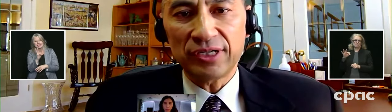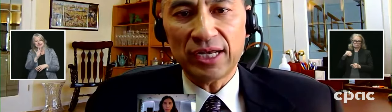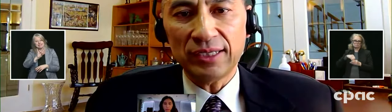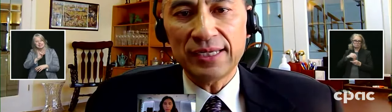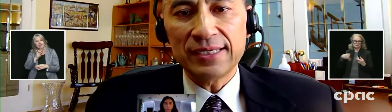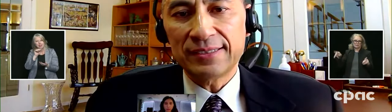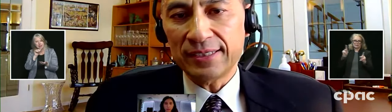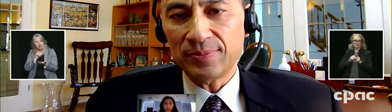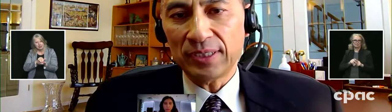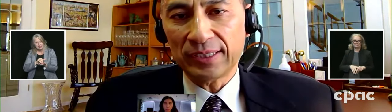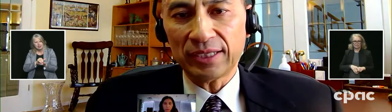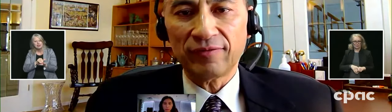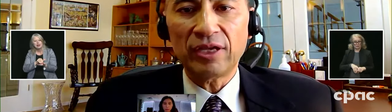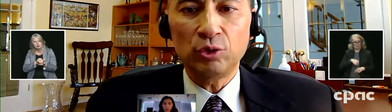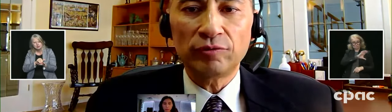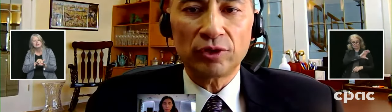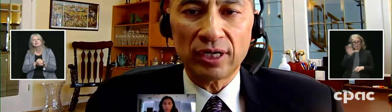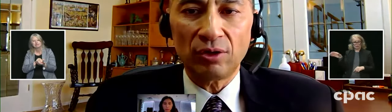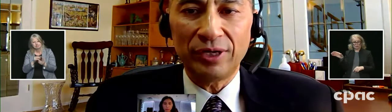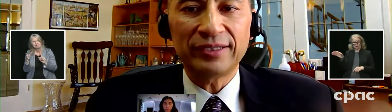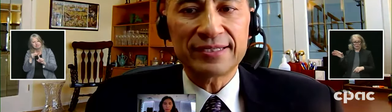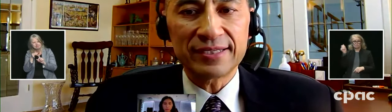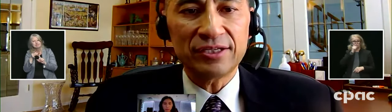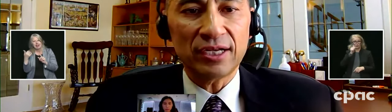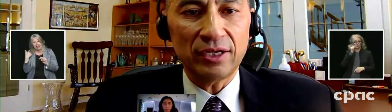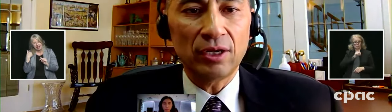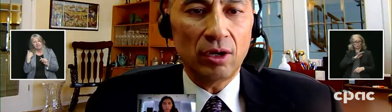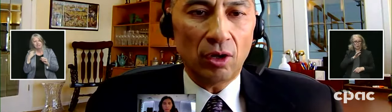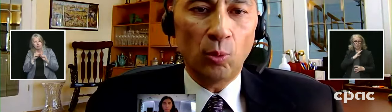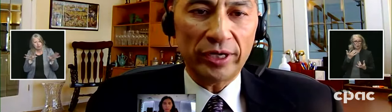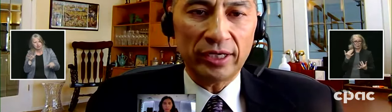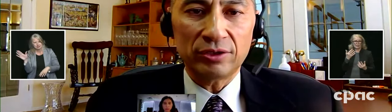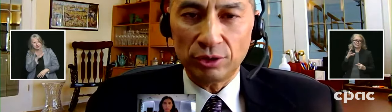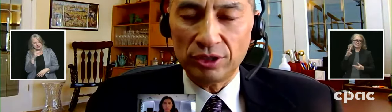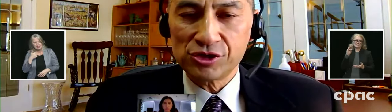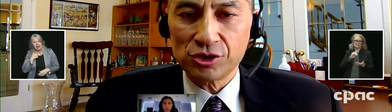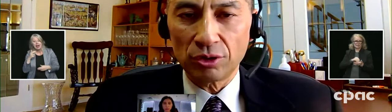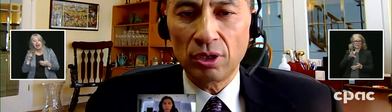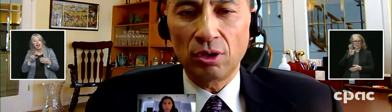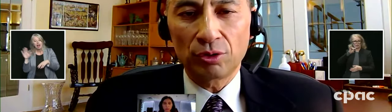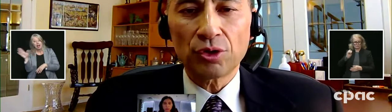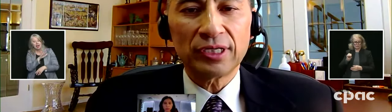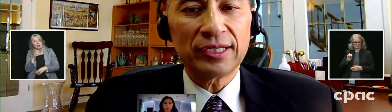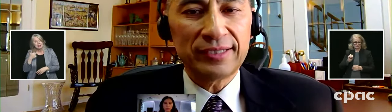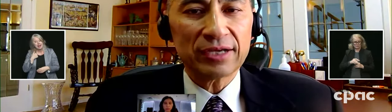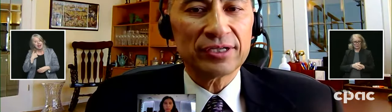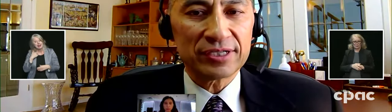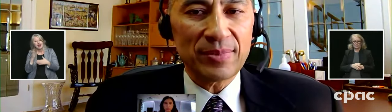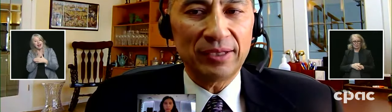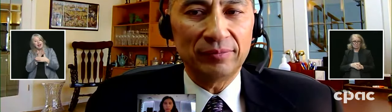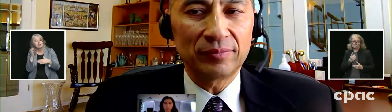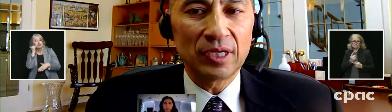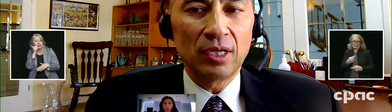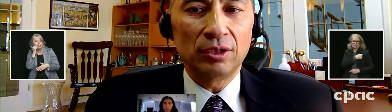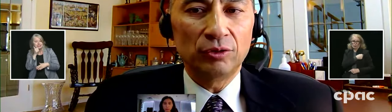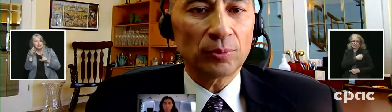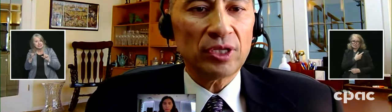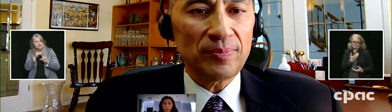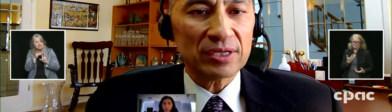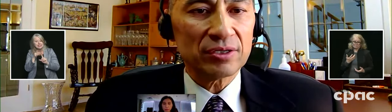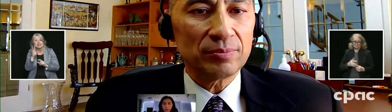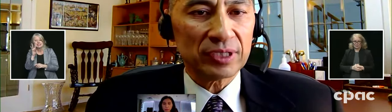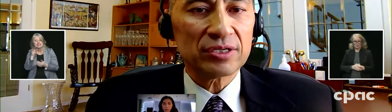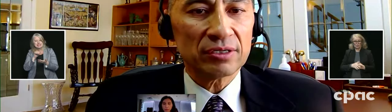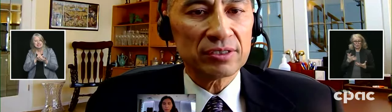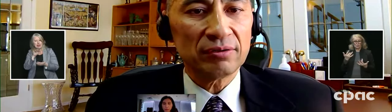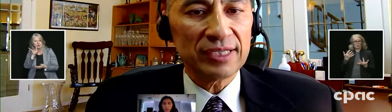l'échelle nationale, 6 080 nouveaux cas ont été signalés en moyenne tous les jours au cours de la dernière semaine. Le nombre